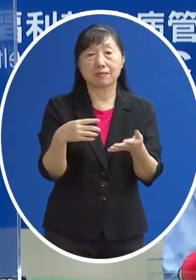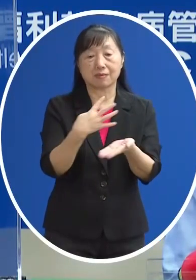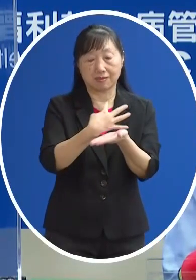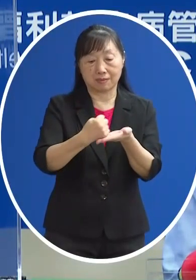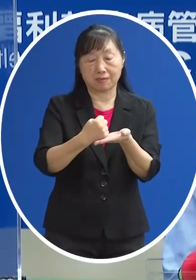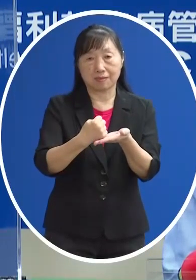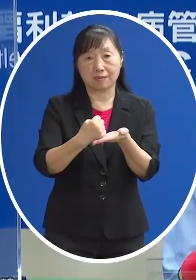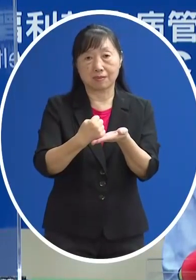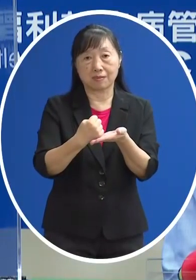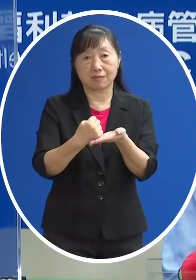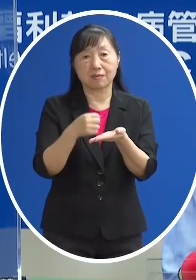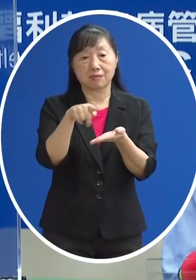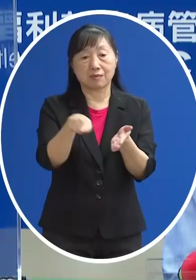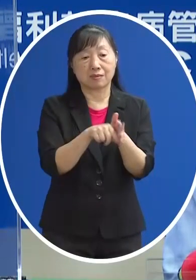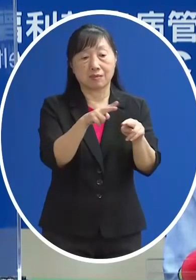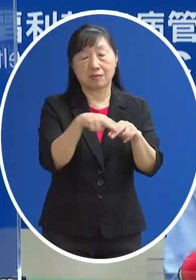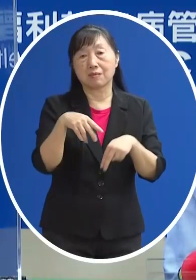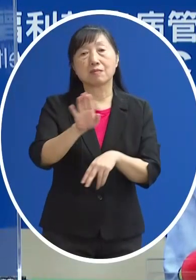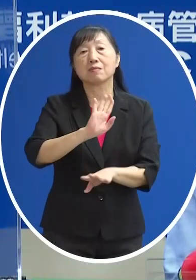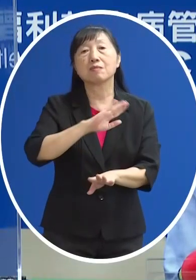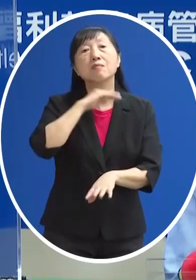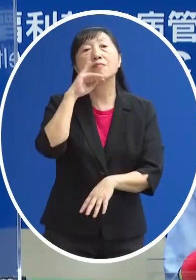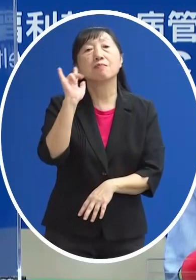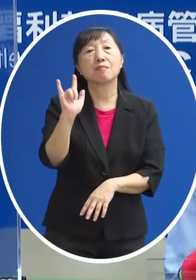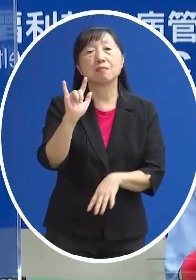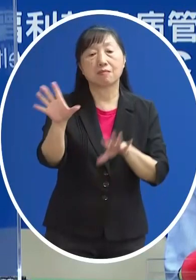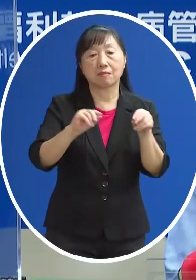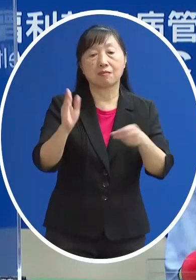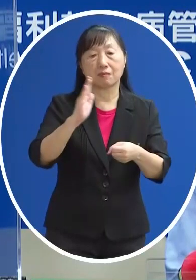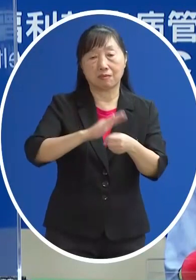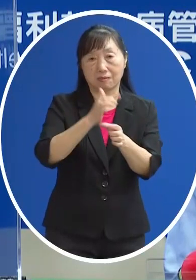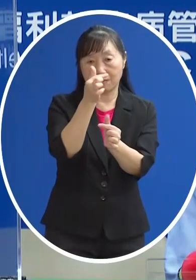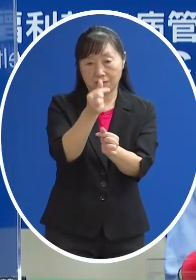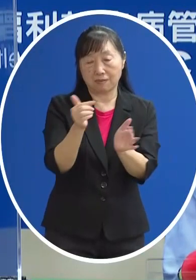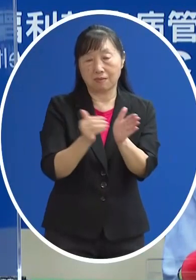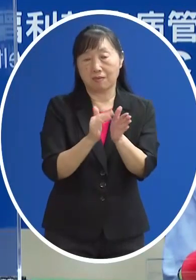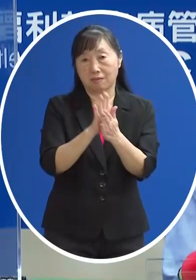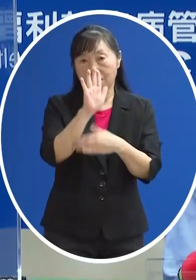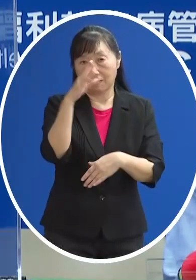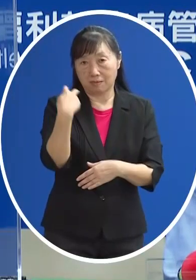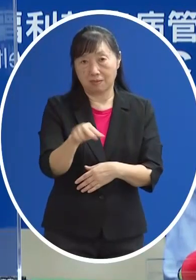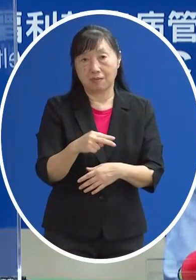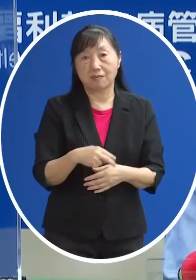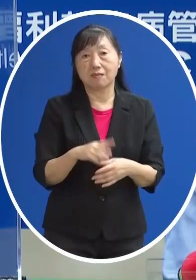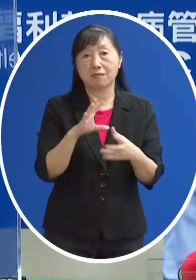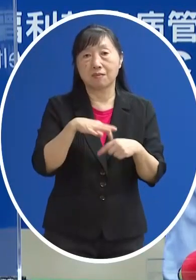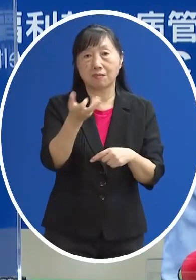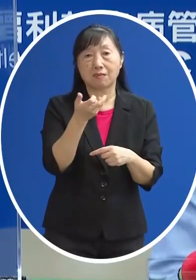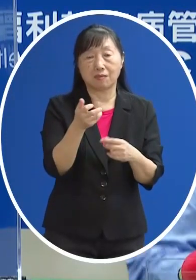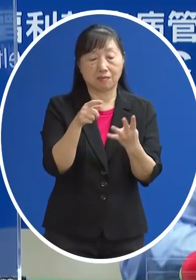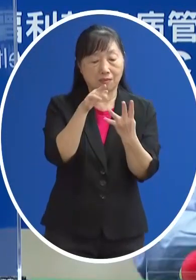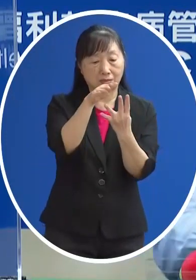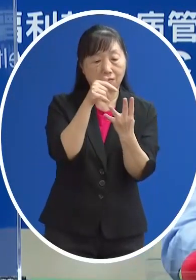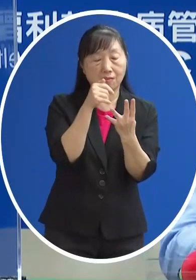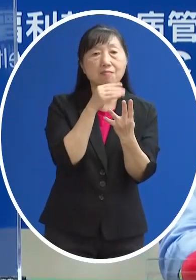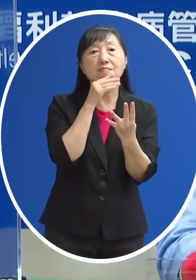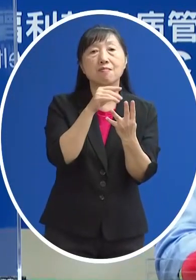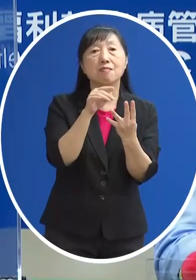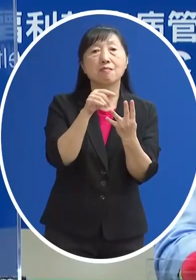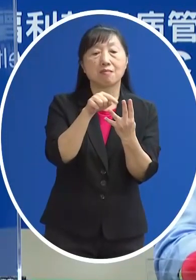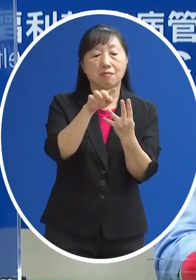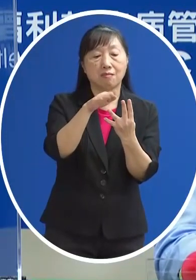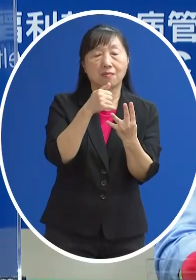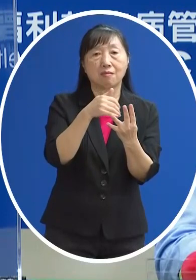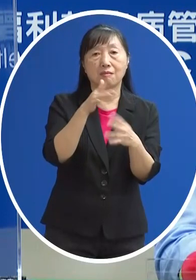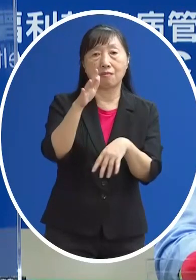然就先不会封签，哦，要带这些补件完成。那现在看到这几个空号都是有相关的